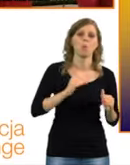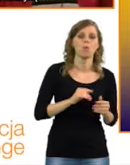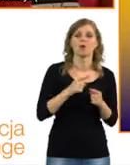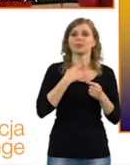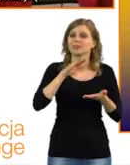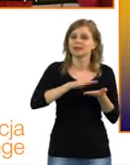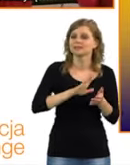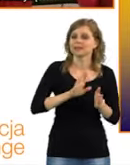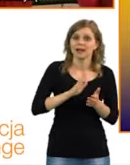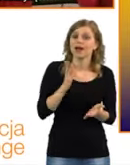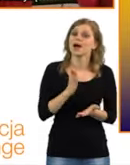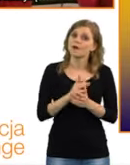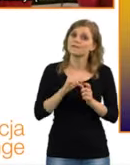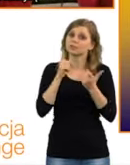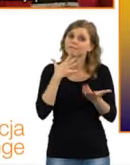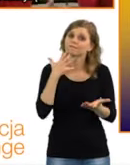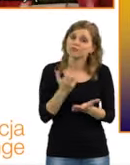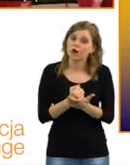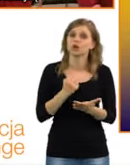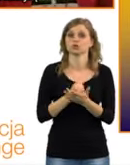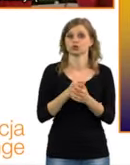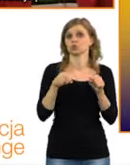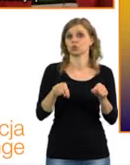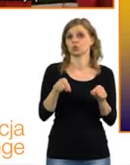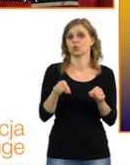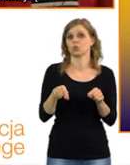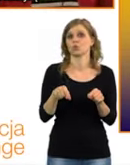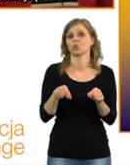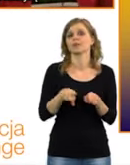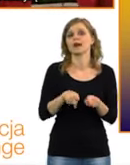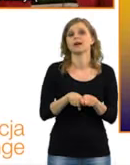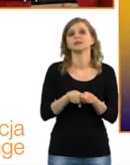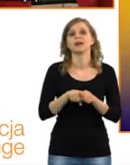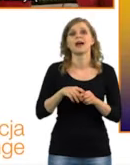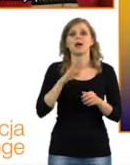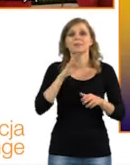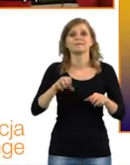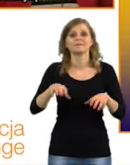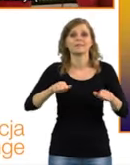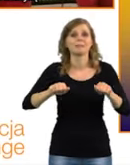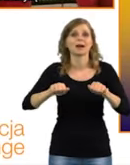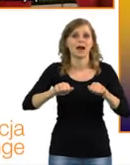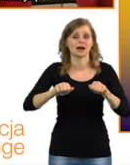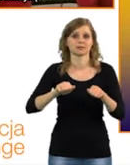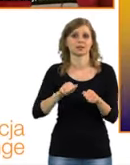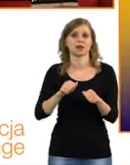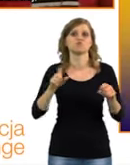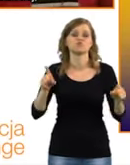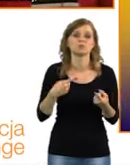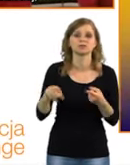niski i wykorzystujemy właśnie tutaj również wibracje i